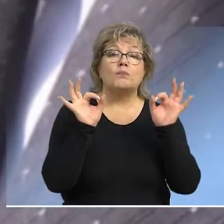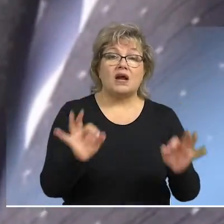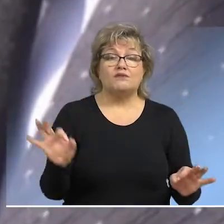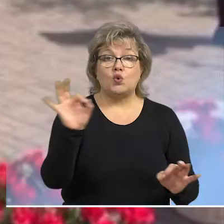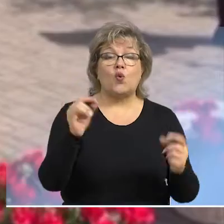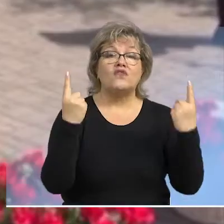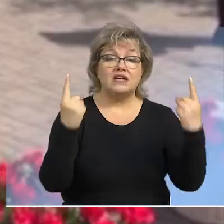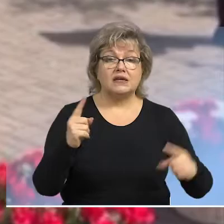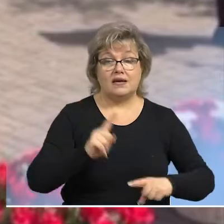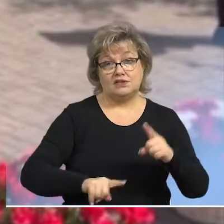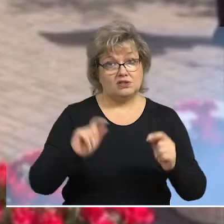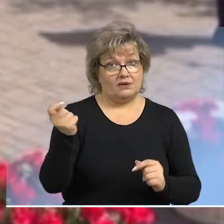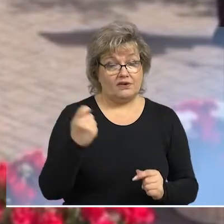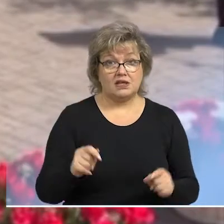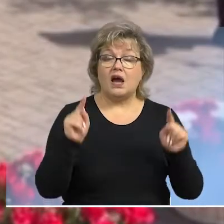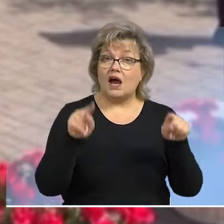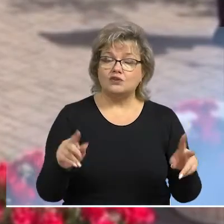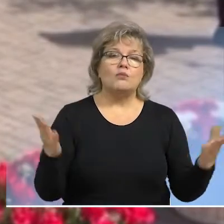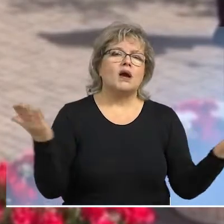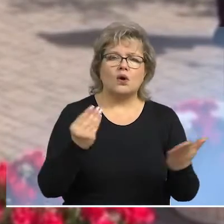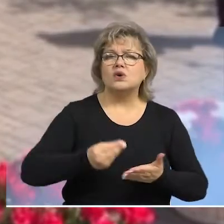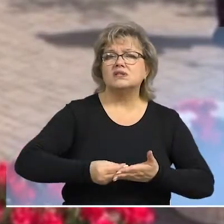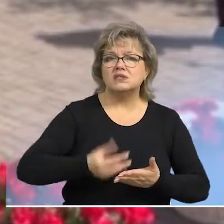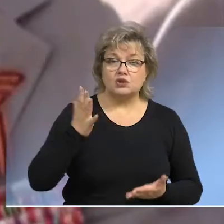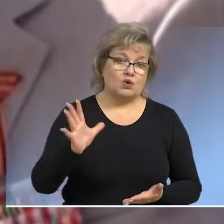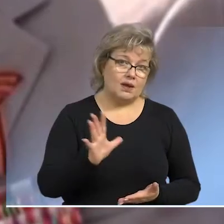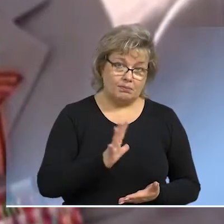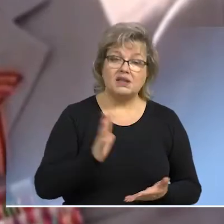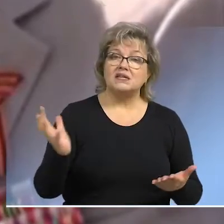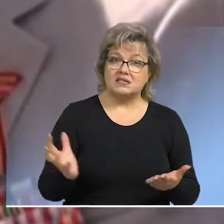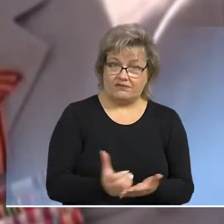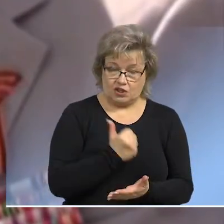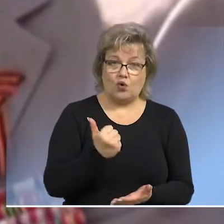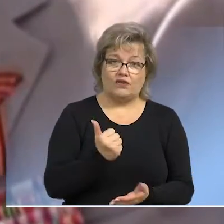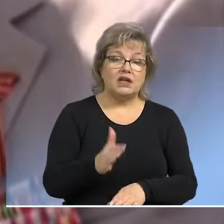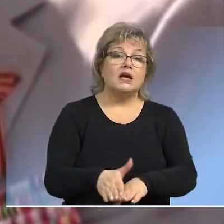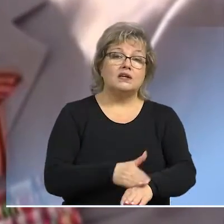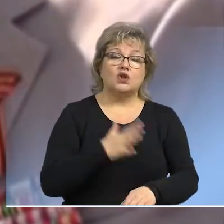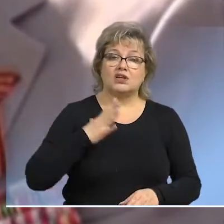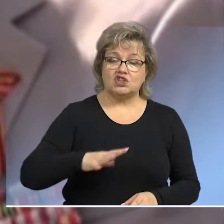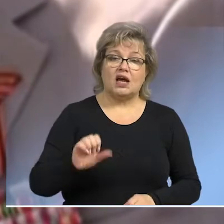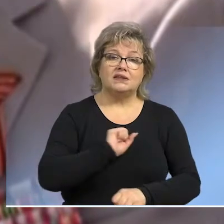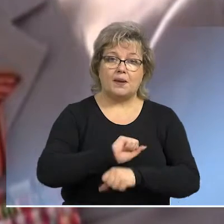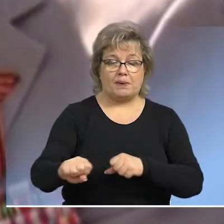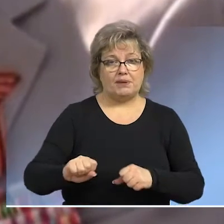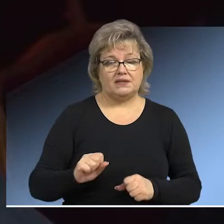правду о Великой Отечественной войне, о том, какой ценой была завоевана долгожданная